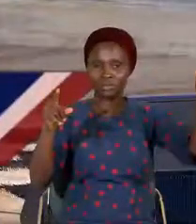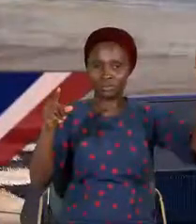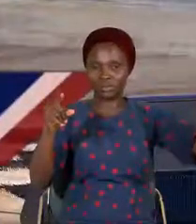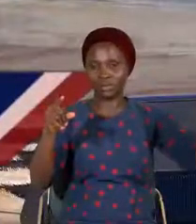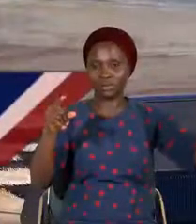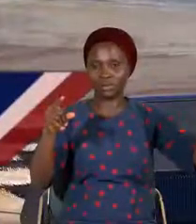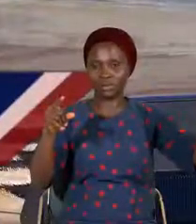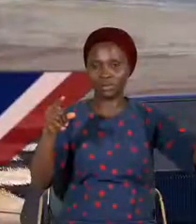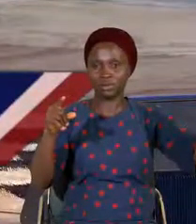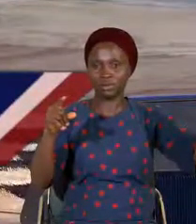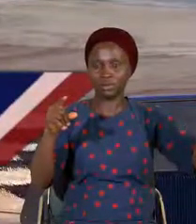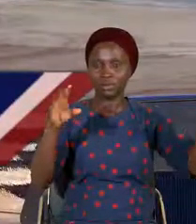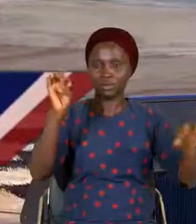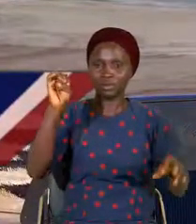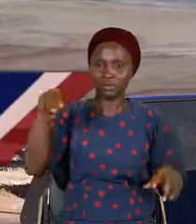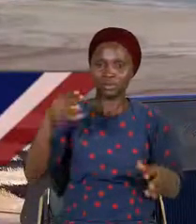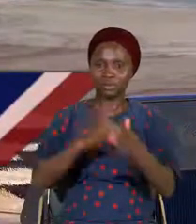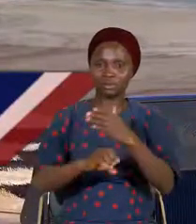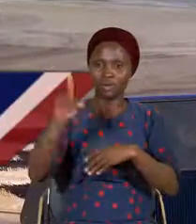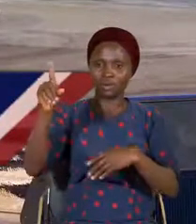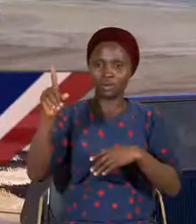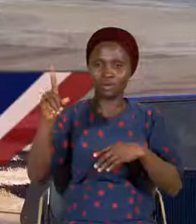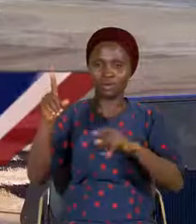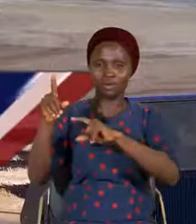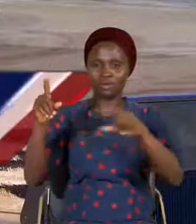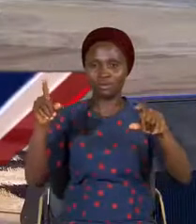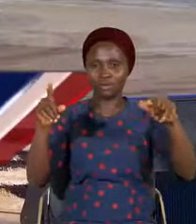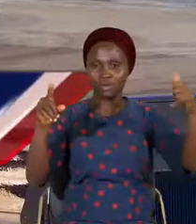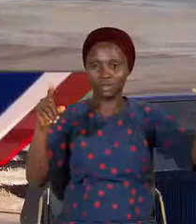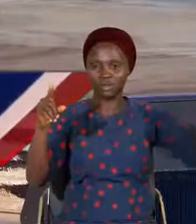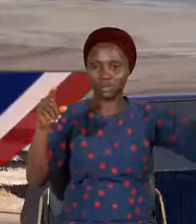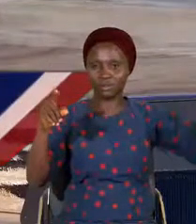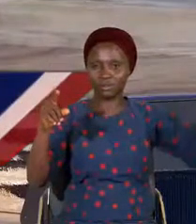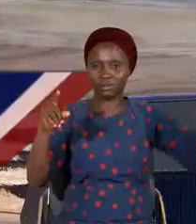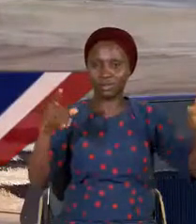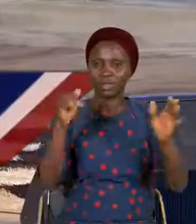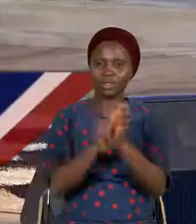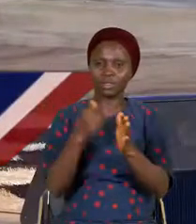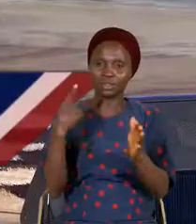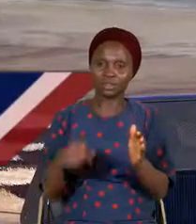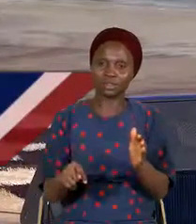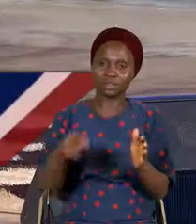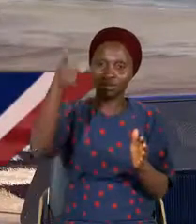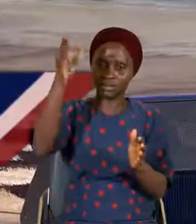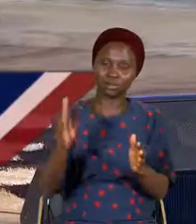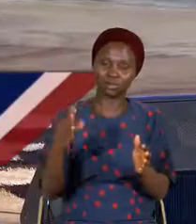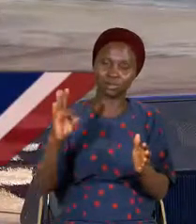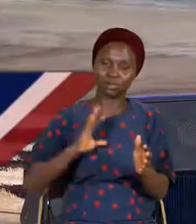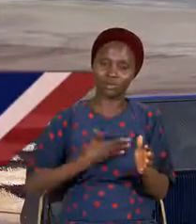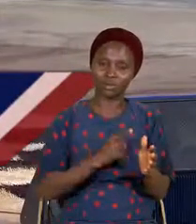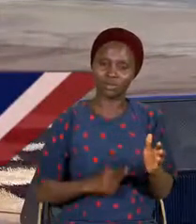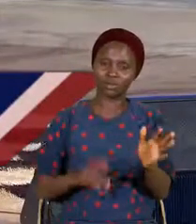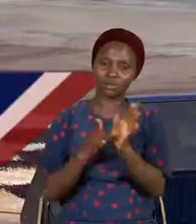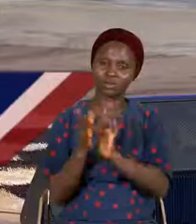Éphésiens chapitre 1, verset 17. Éphésiens chapitre 1, verset 17. Afin que le Dieu de notre